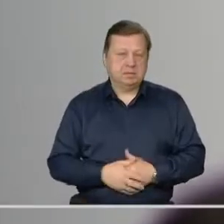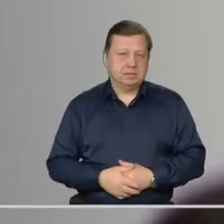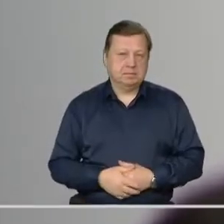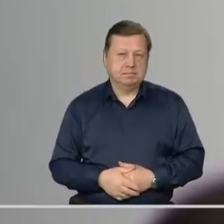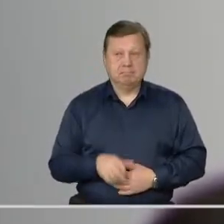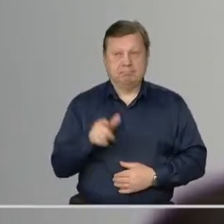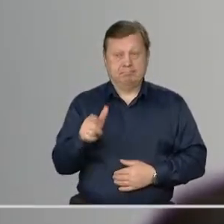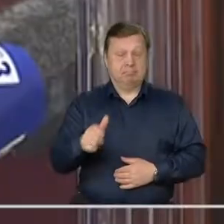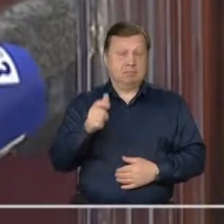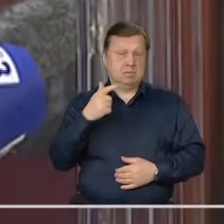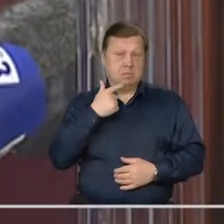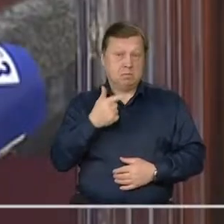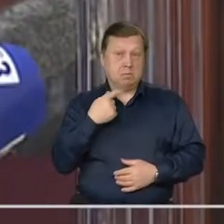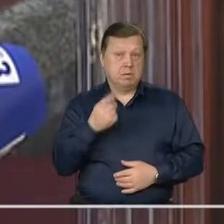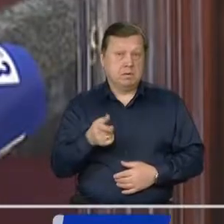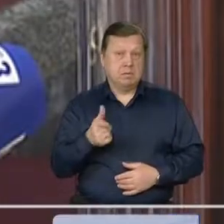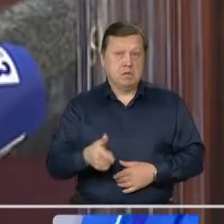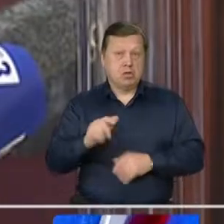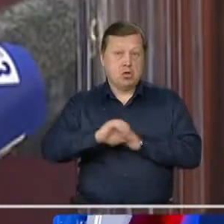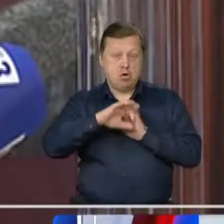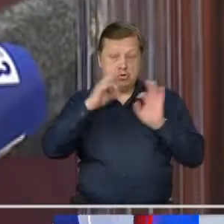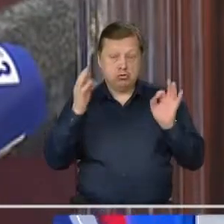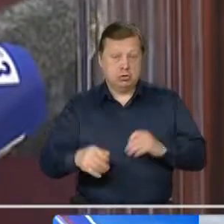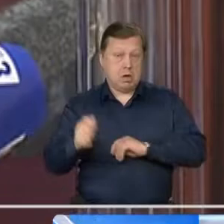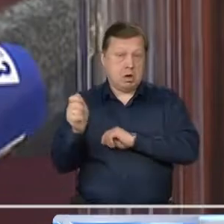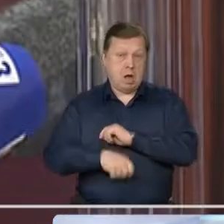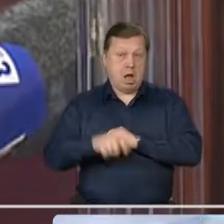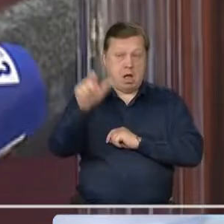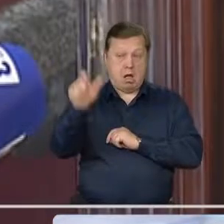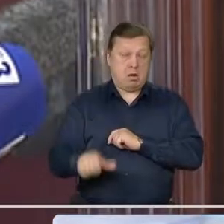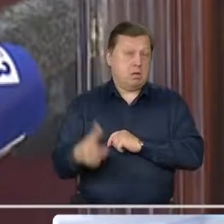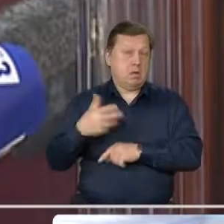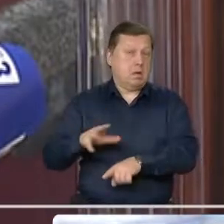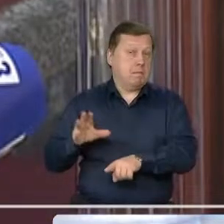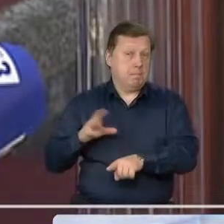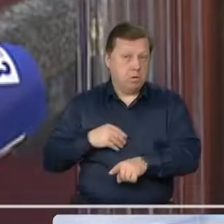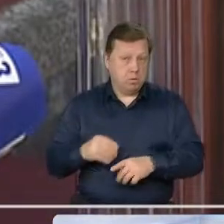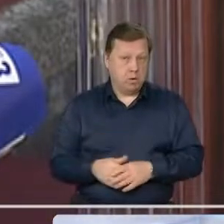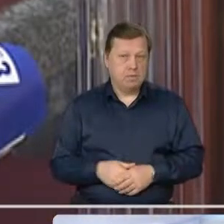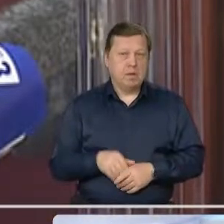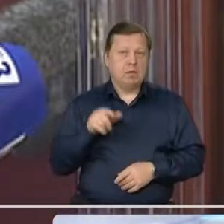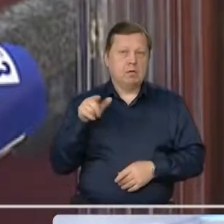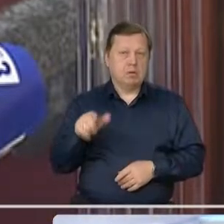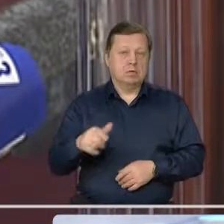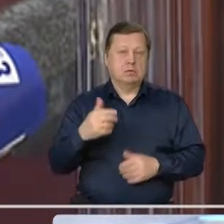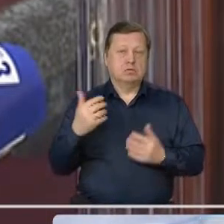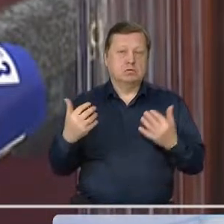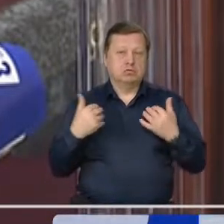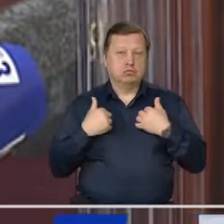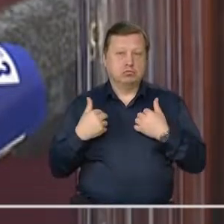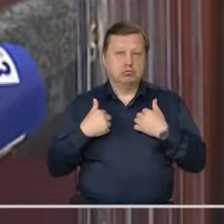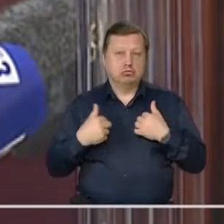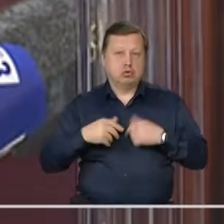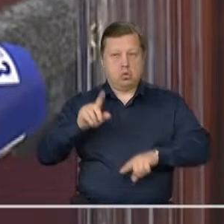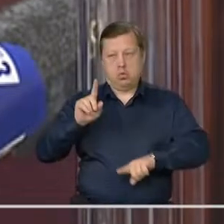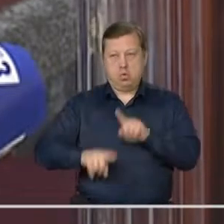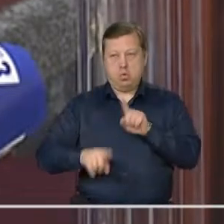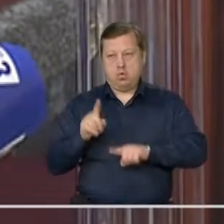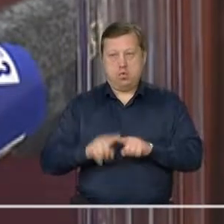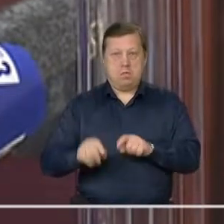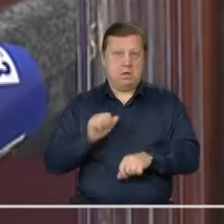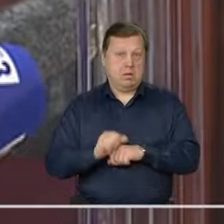sprawcą który był dotychczas niekarany mamy do czynienia ze sprawcą który wiedzie ustabilizowane tryb życia